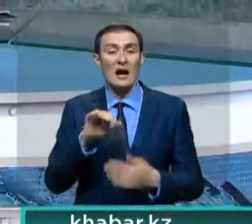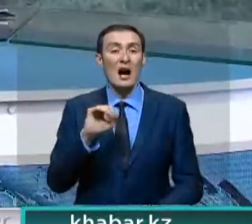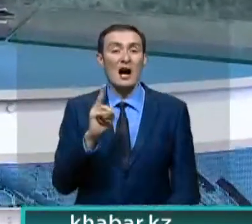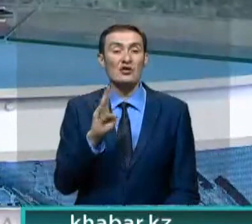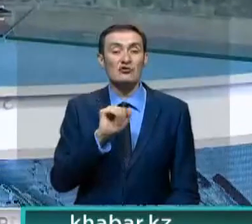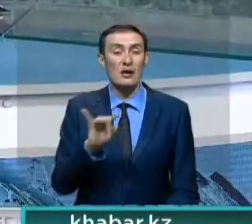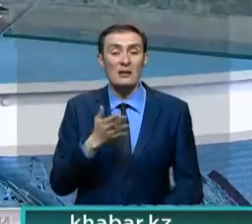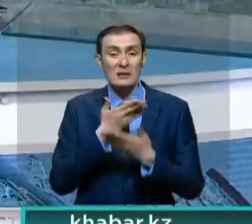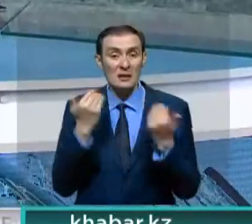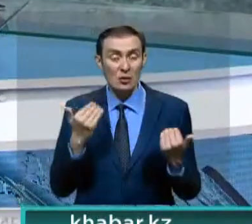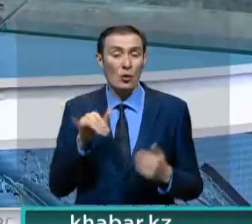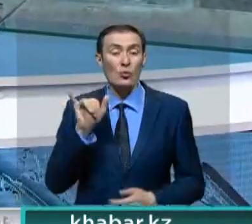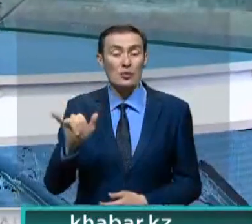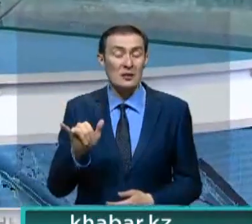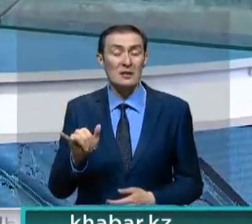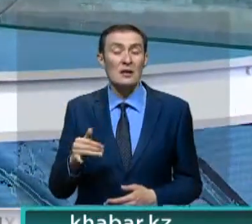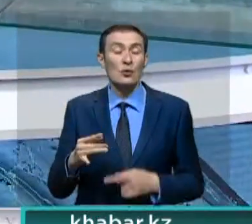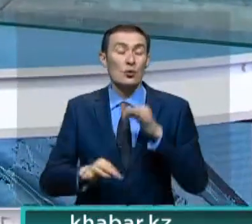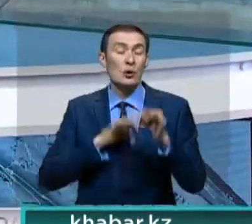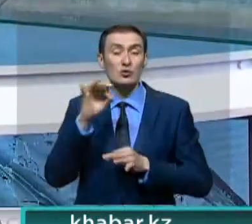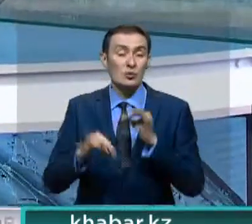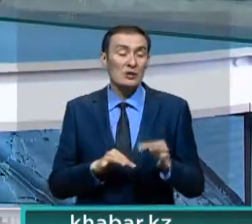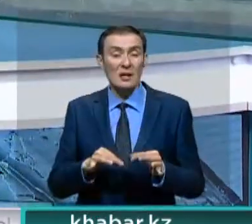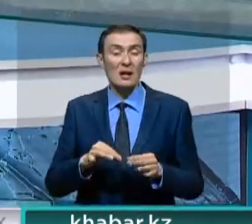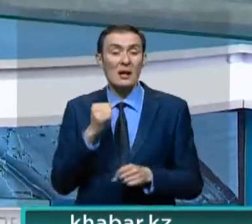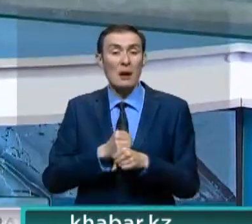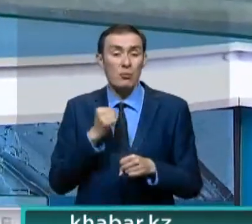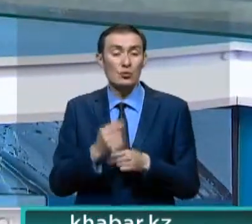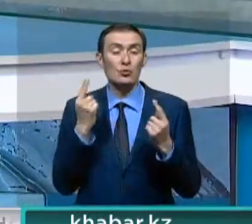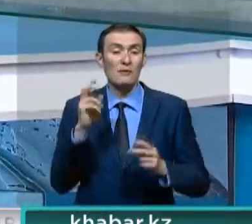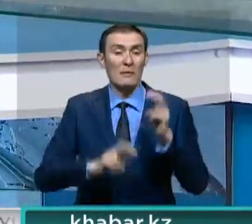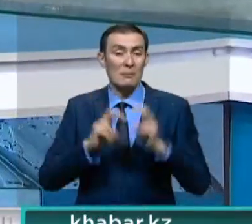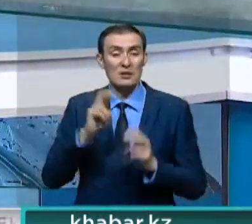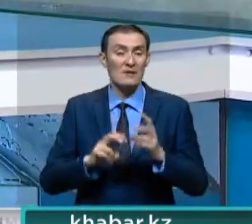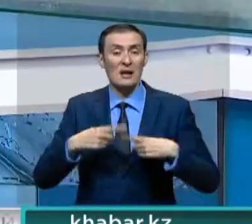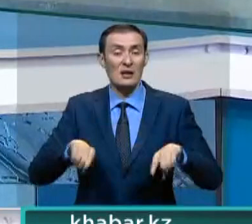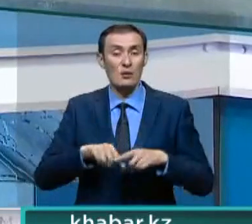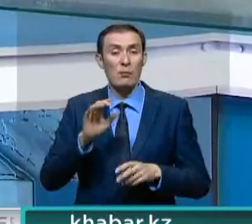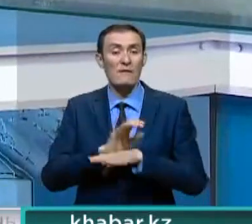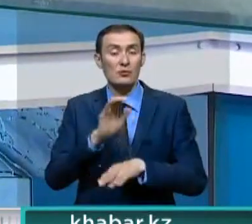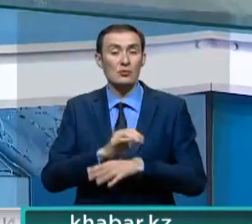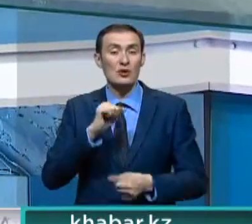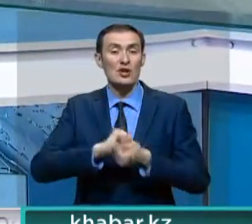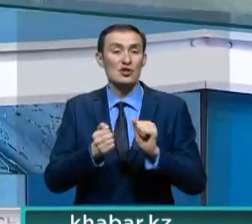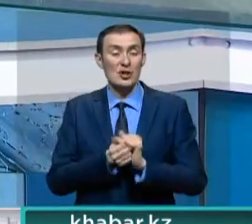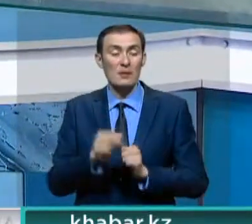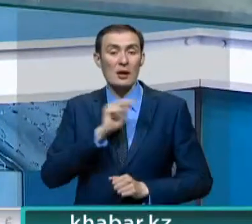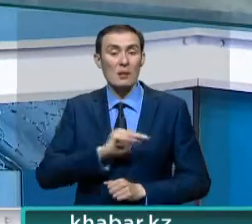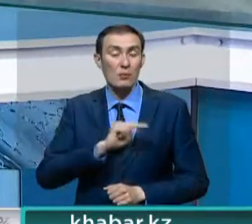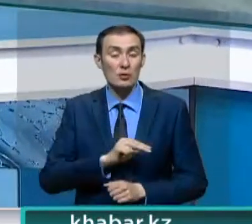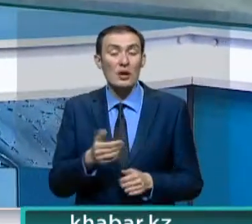микрорайоне Акжар. Дело в том, что они страдают от круглосуточной разработки крупного промышленного карьера по производству щебня. Он работает